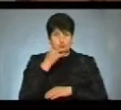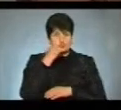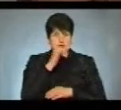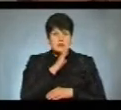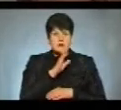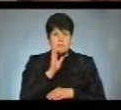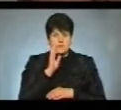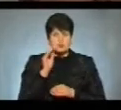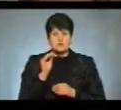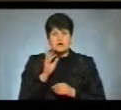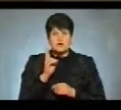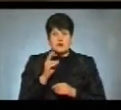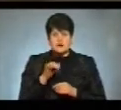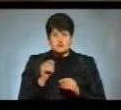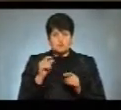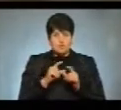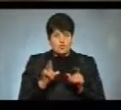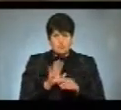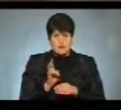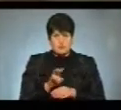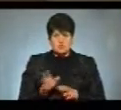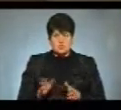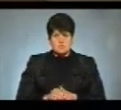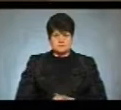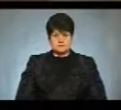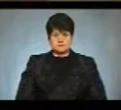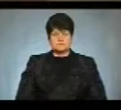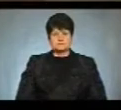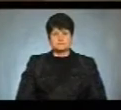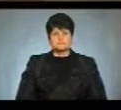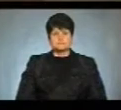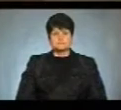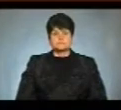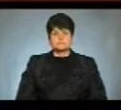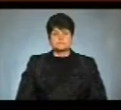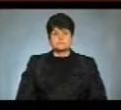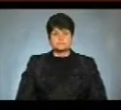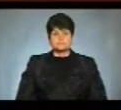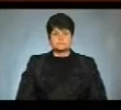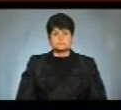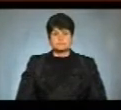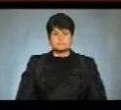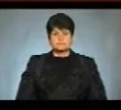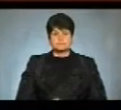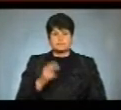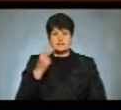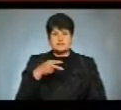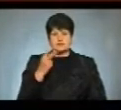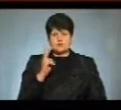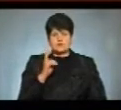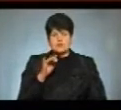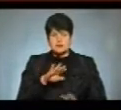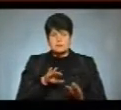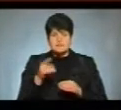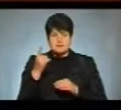що Катя в школу не прийшла. Соломія Струс, Андрій Прокопів, Василь Панчук. Новини. 22 квітня після